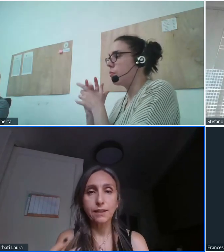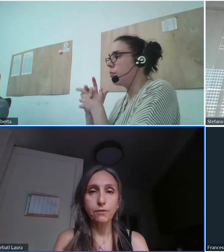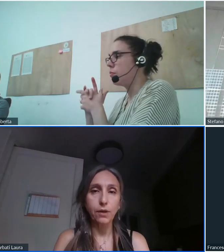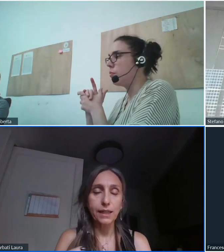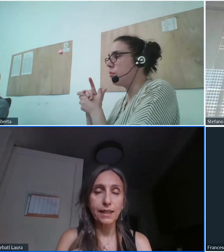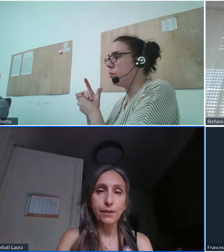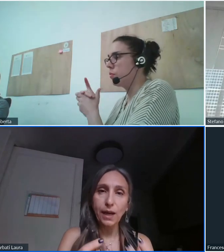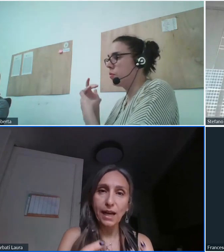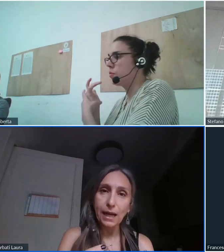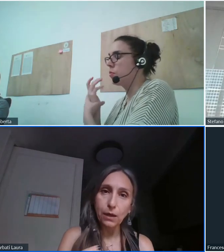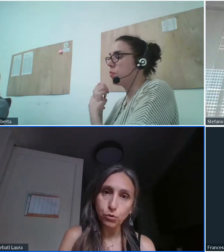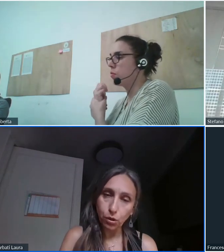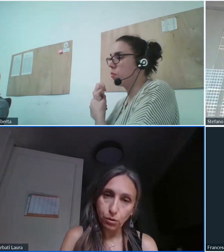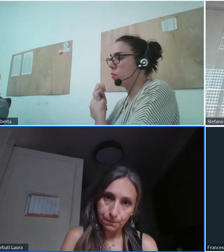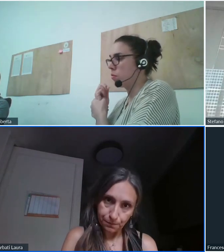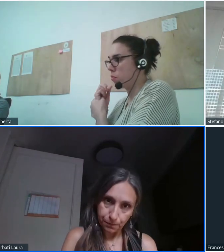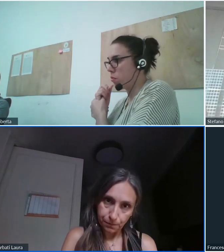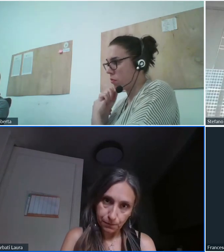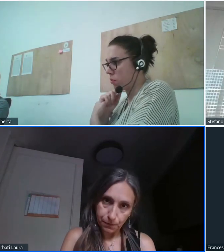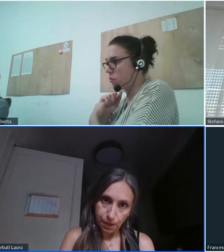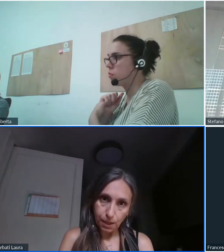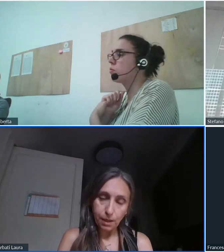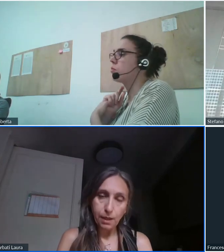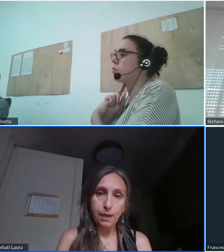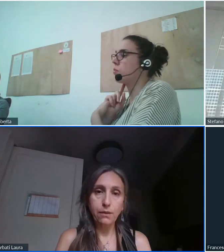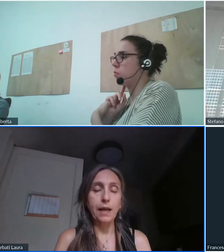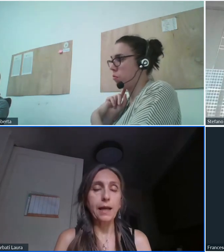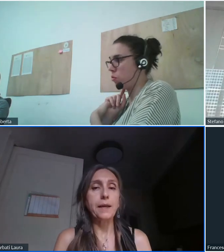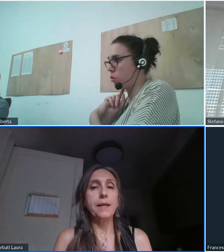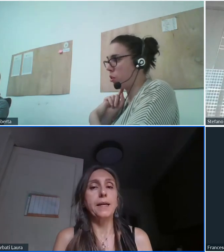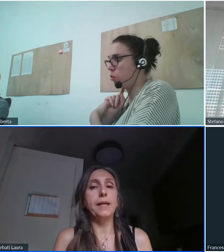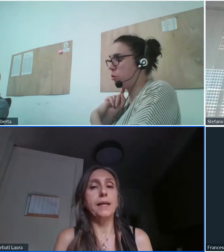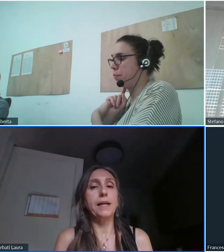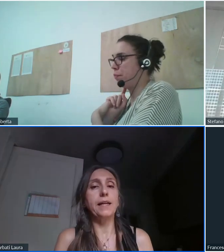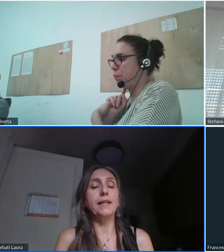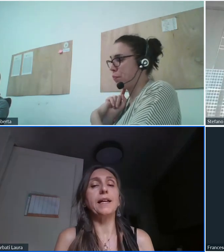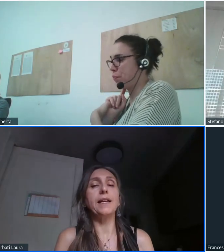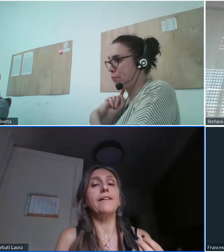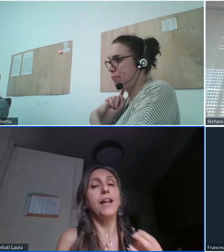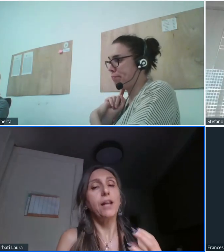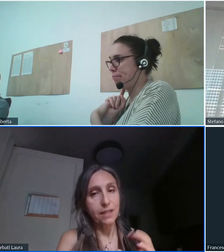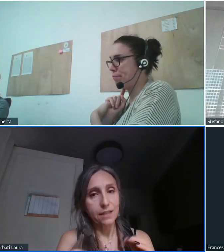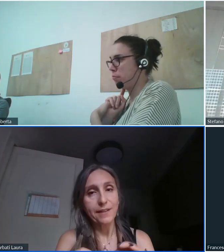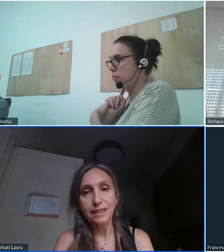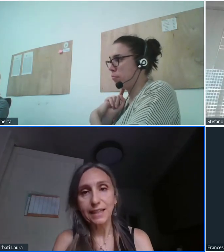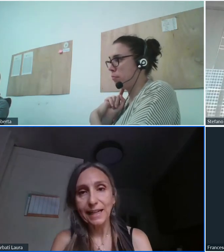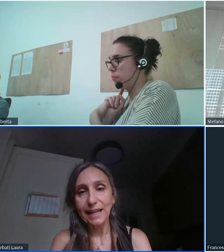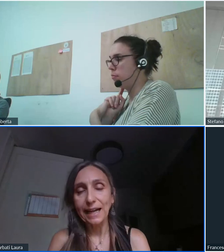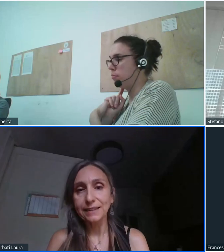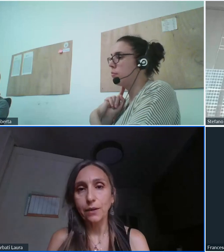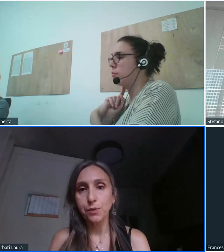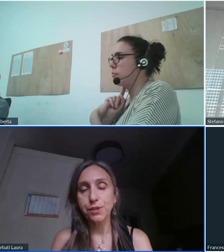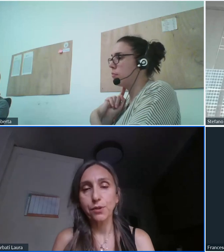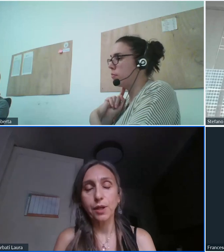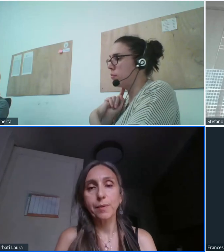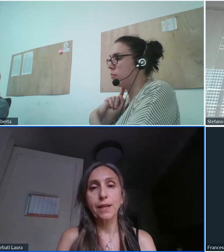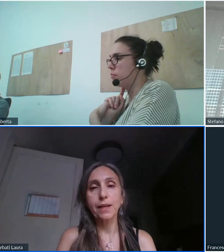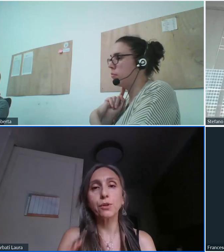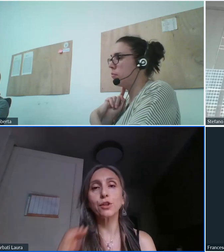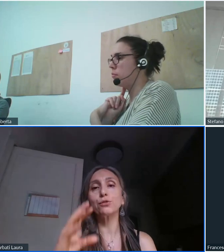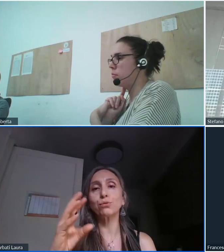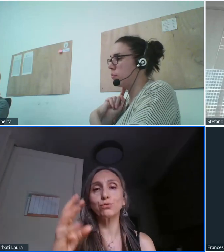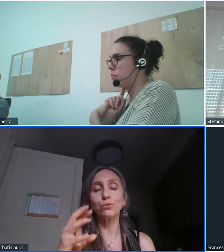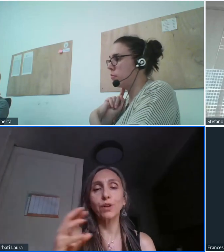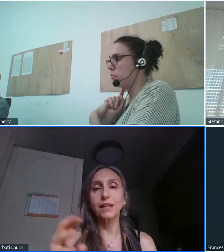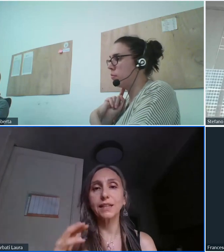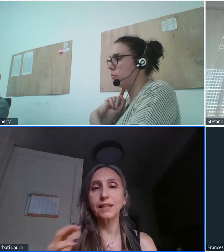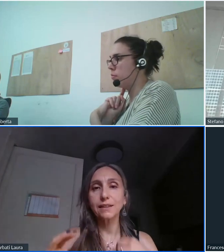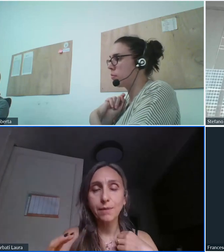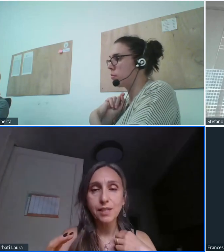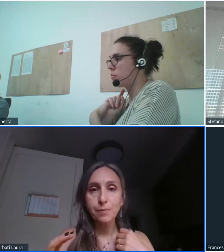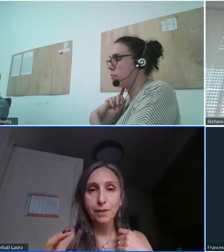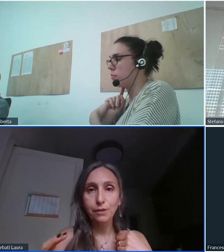punto relativo anche al know-how, no? Allora diventa delicata la questione, perché una struttura di database